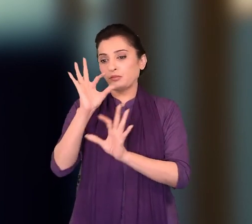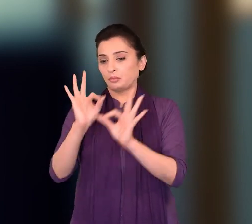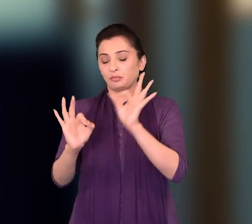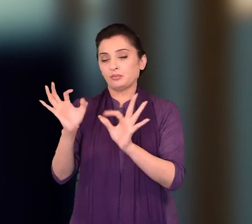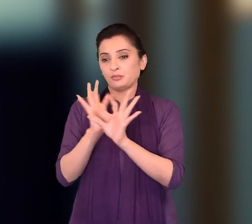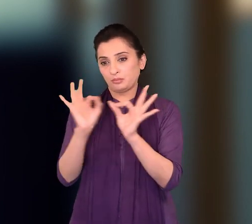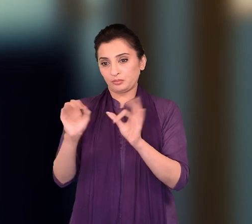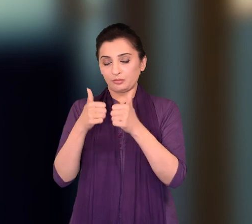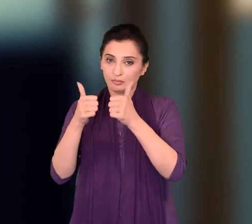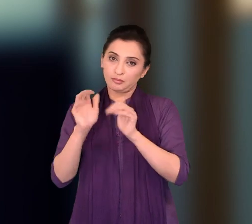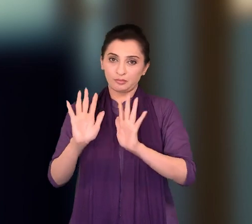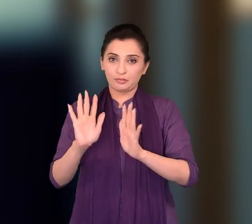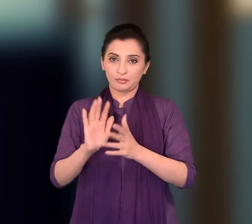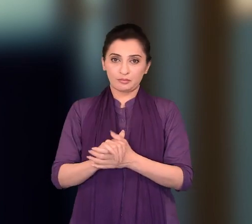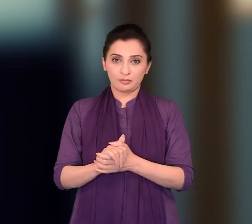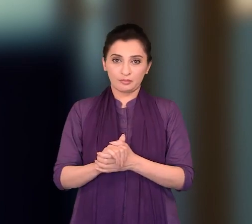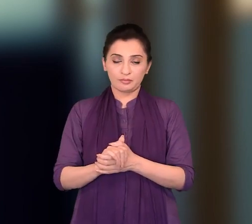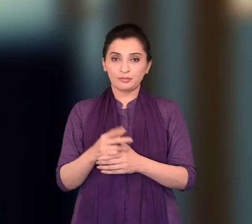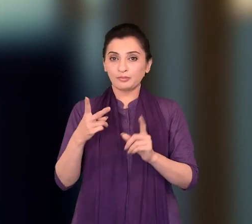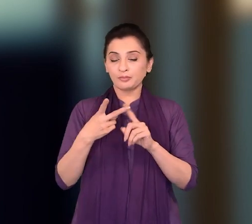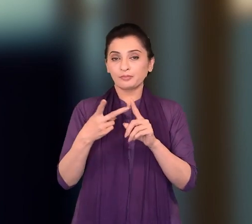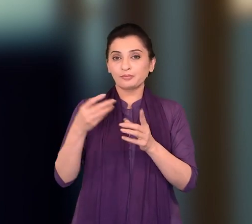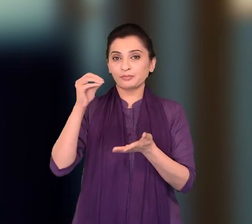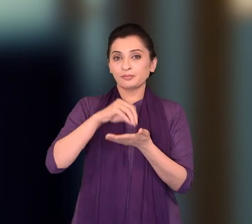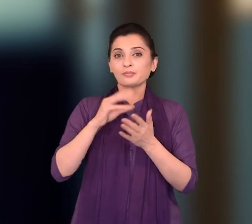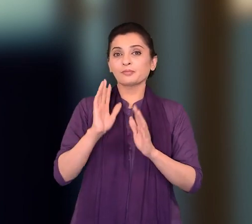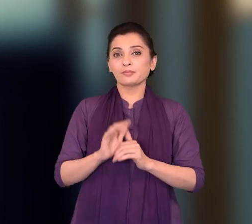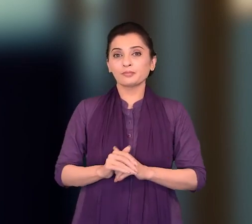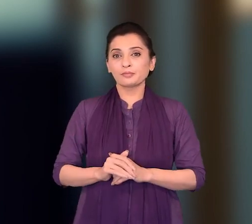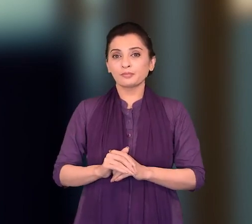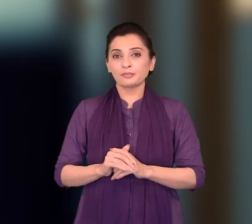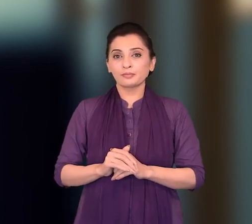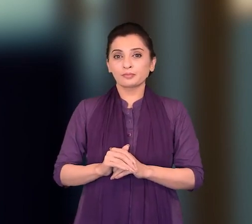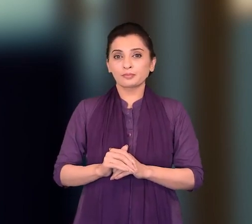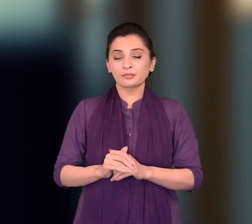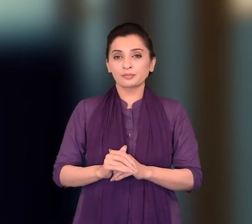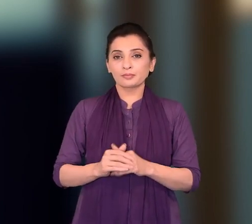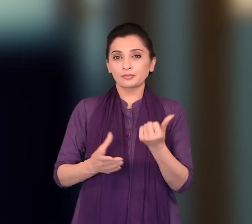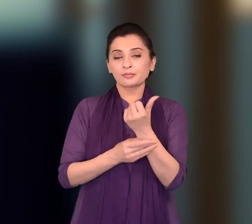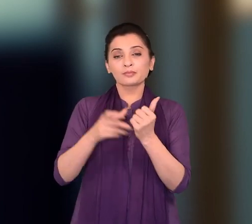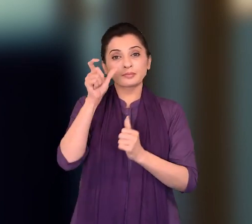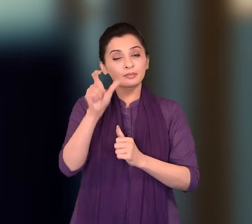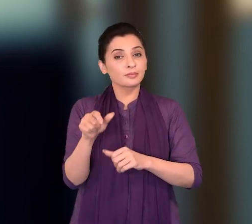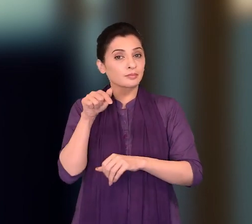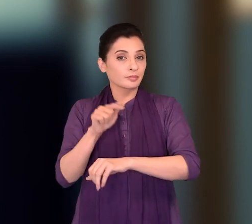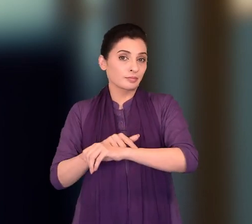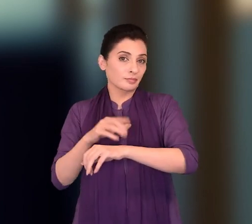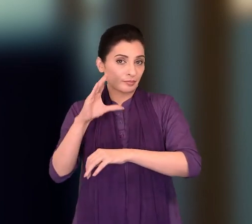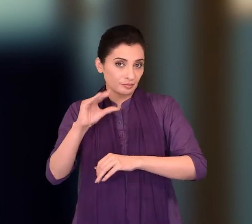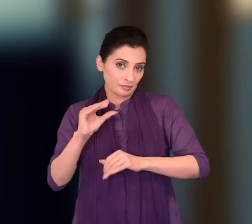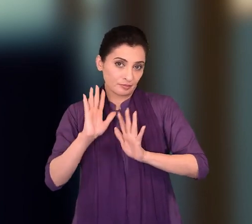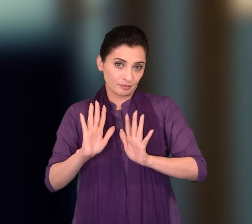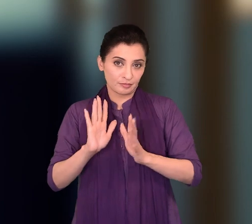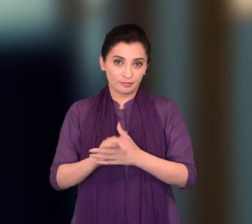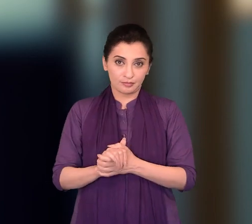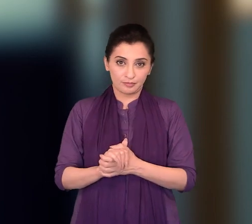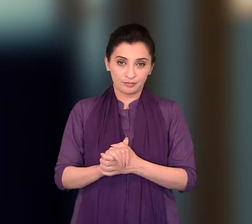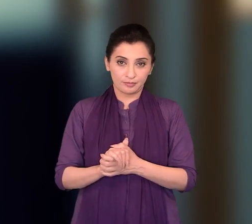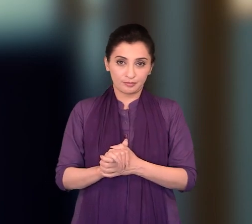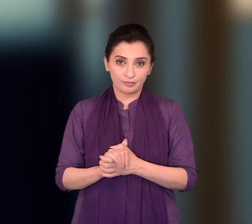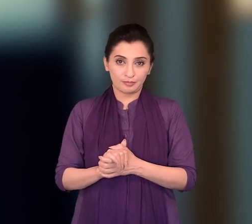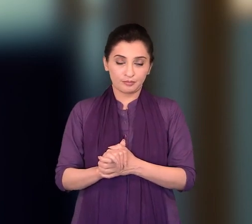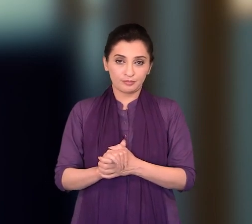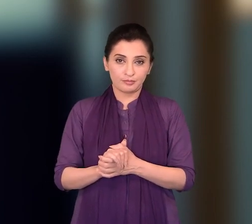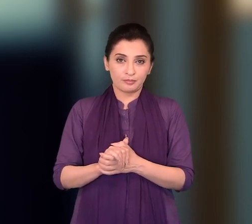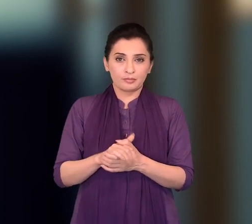اسکل کی ضرورت ہوتی ہے. تو ایک تو GP پریکٹس کا ایک بہت بڑا فائدہ یہ ہے. دوسرا یہ ہے کہ اس میں آپ کا مریض کا جو ہے